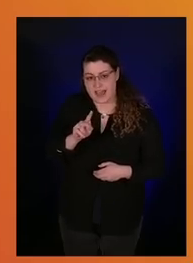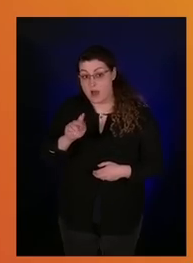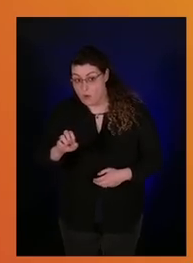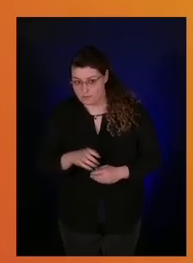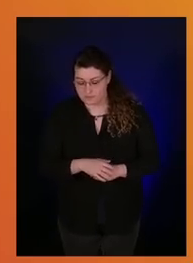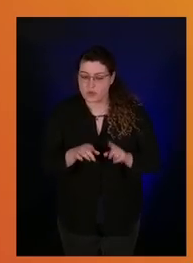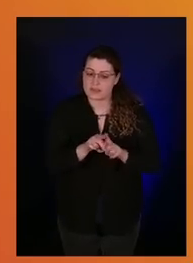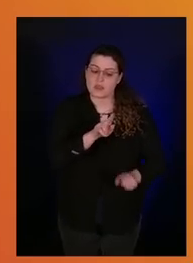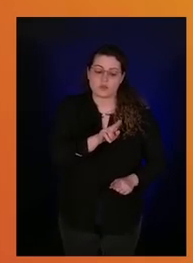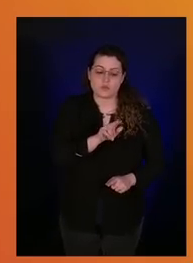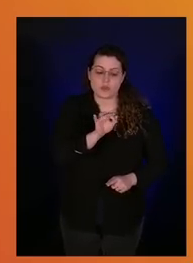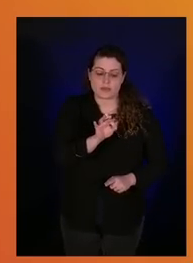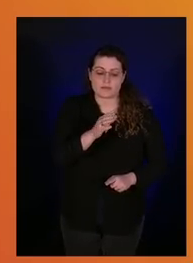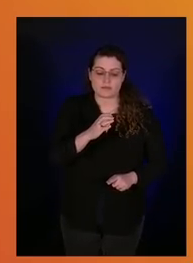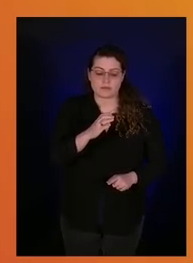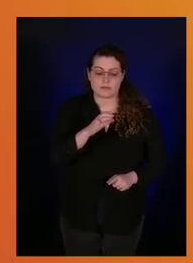syndicat FSU,